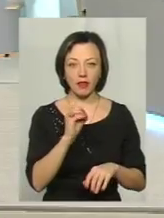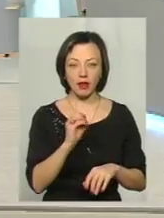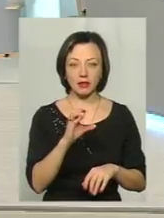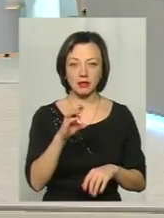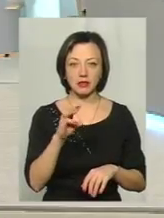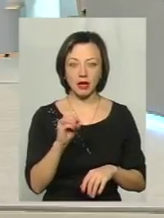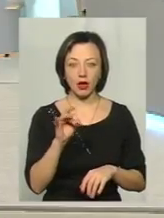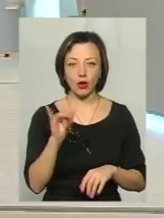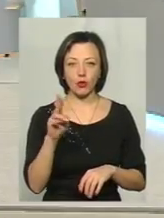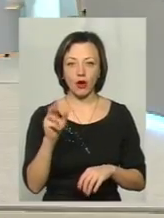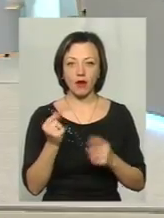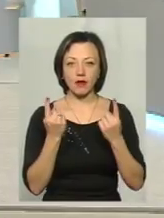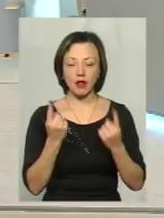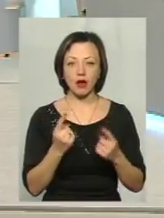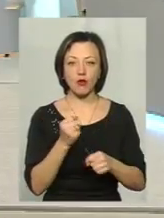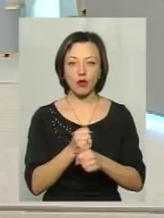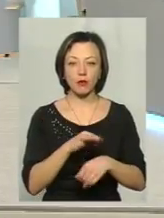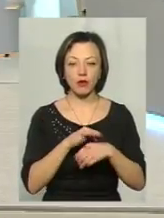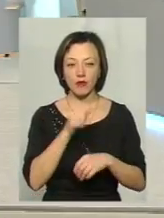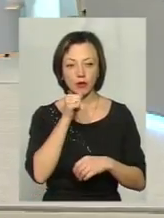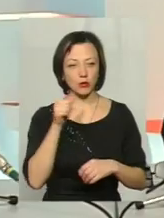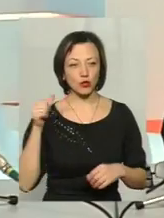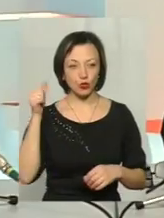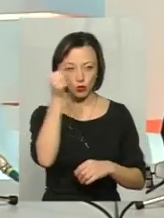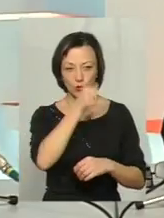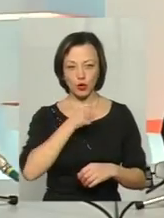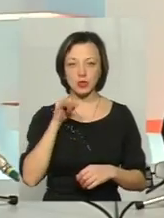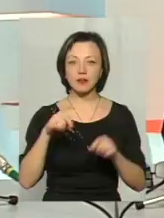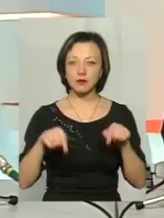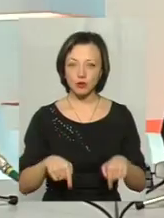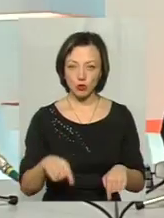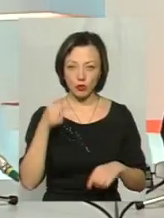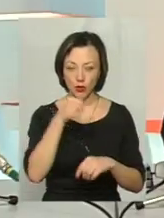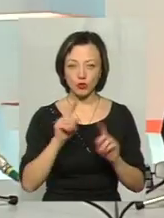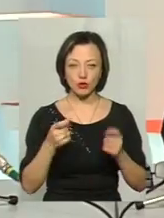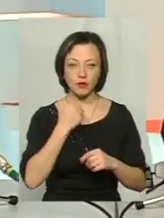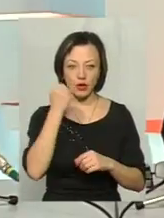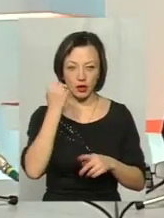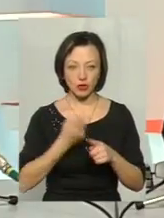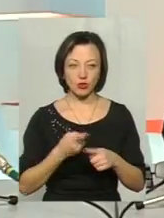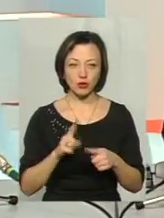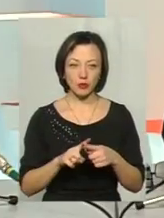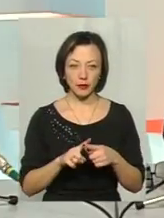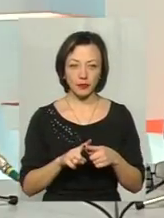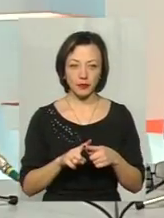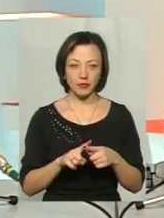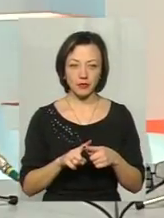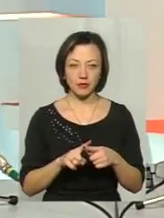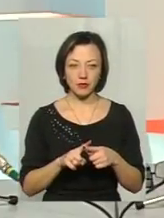Макарича, дуже велика робота була проведена в минулому році і в цьому році. Я дуже вдячний